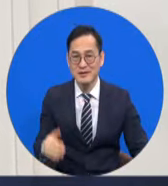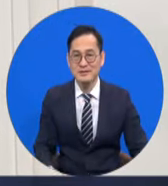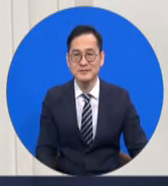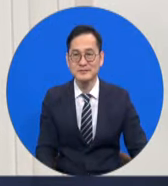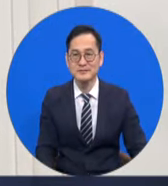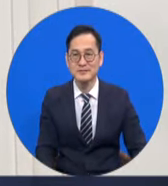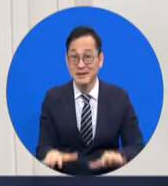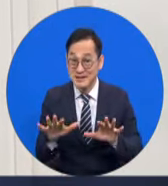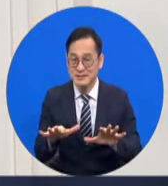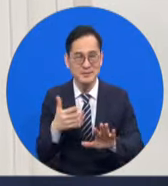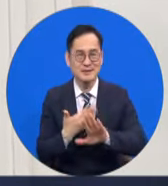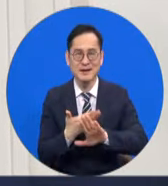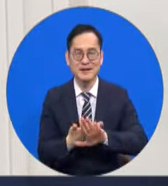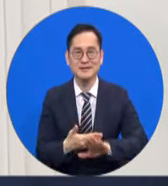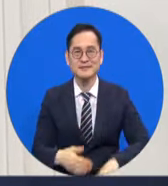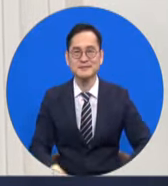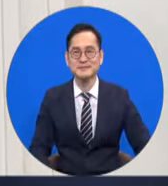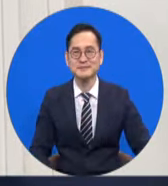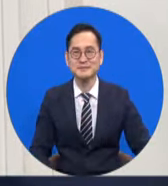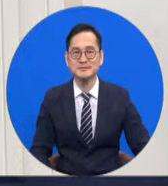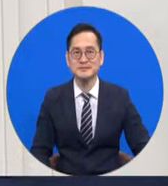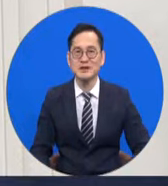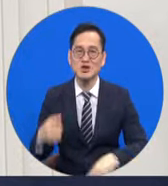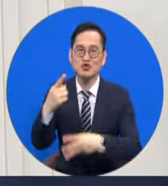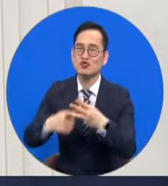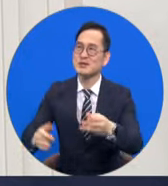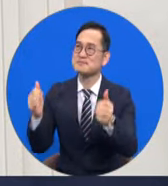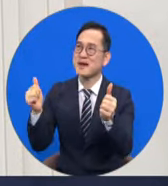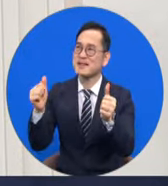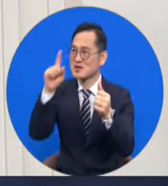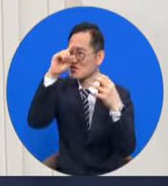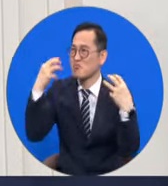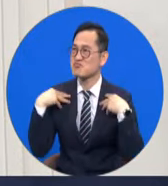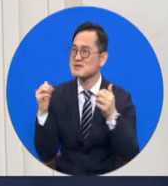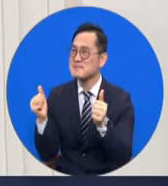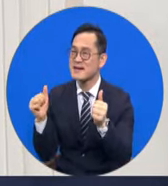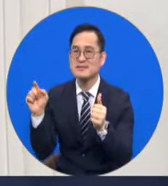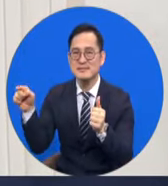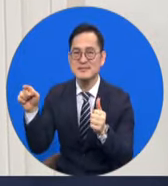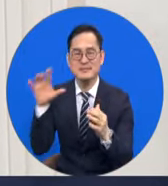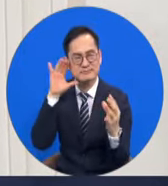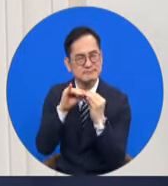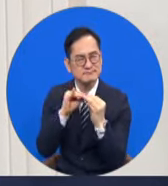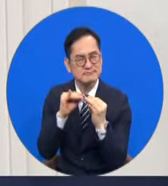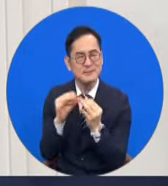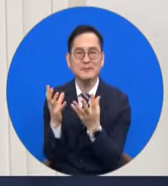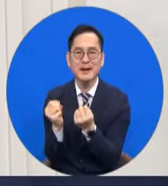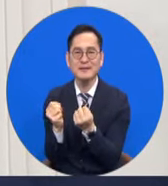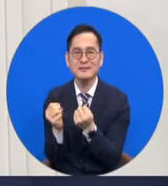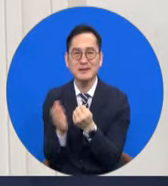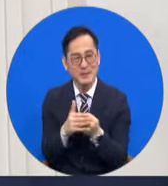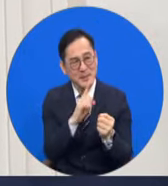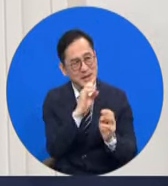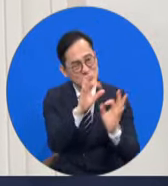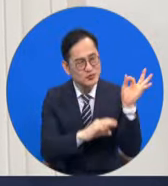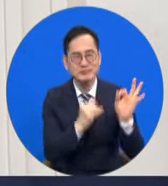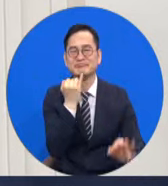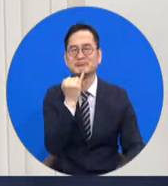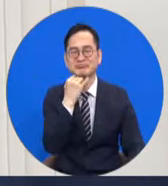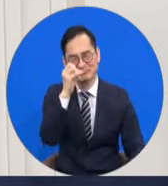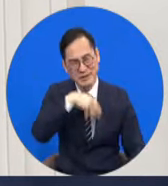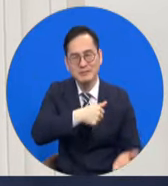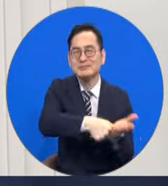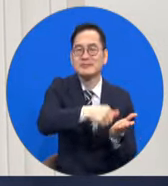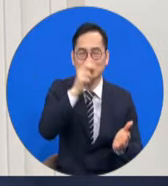것이었고요. 지금은 오히려 그 반대로 정권 심판론이 굉장히 크게 작용하는 선거에서 선거 막판에 이제